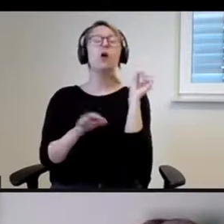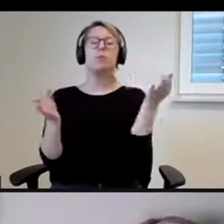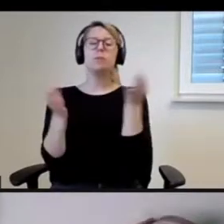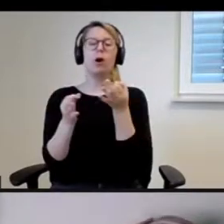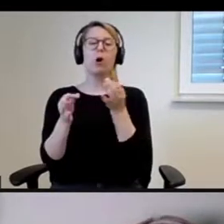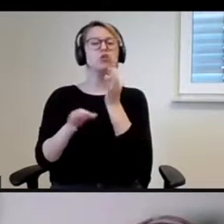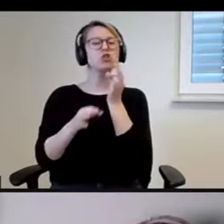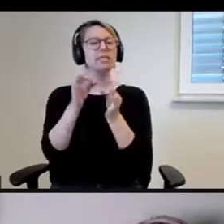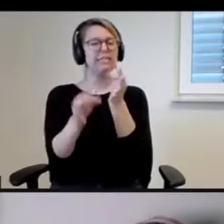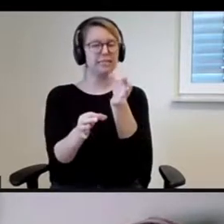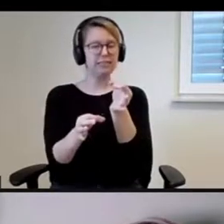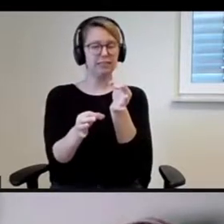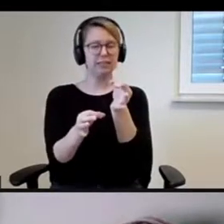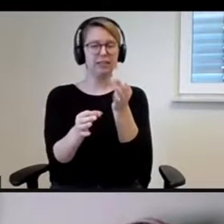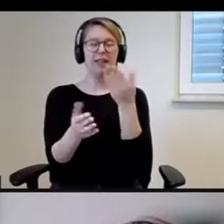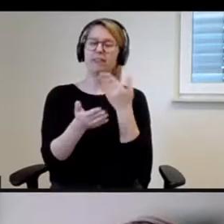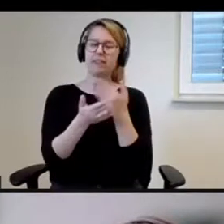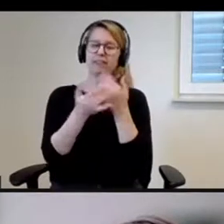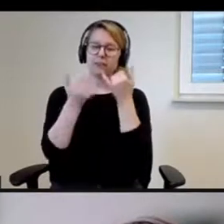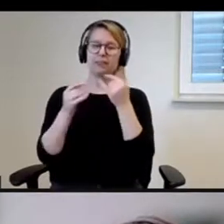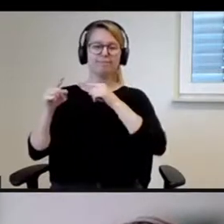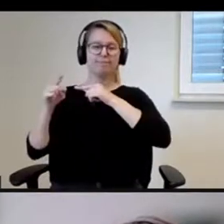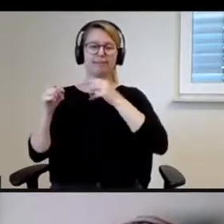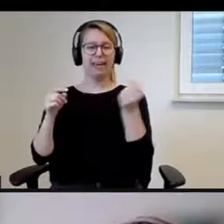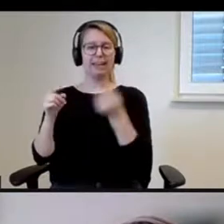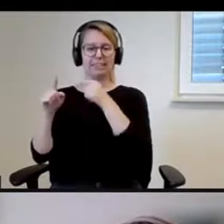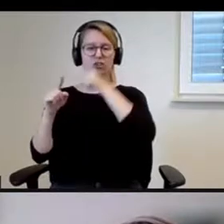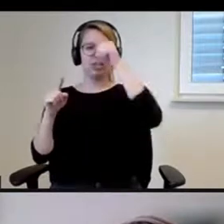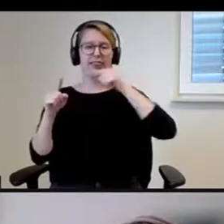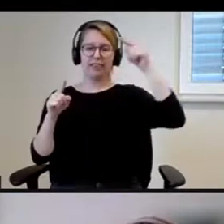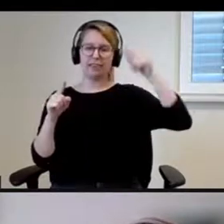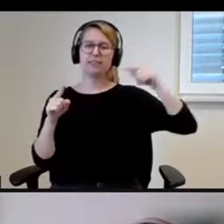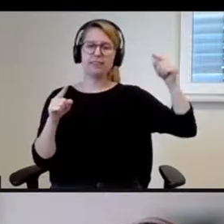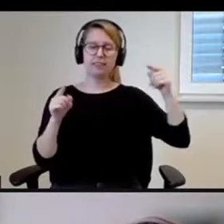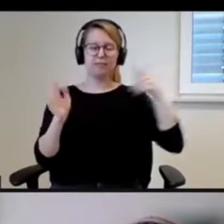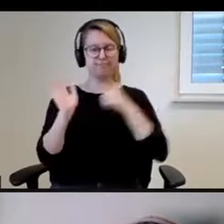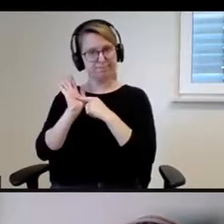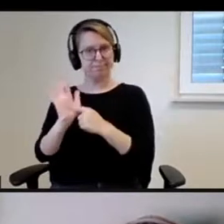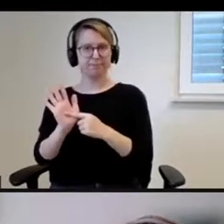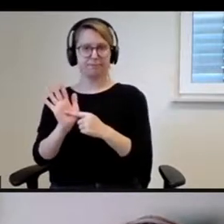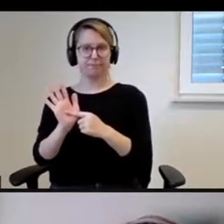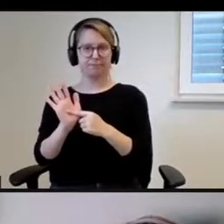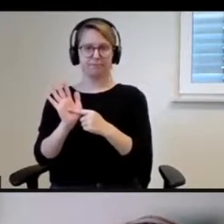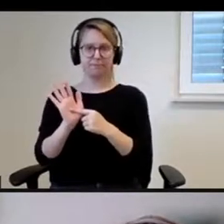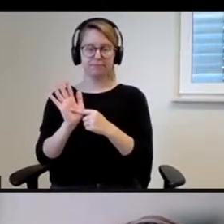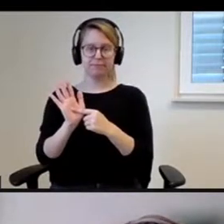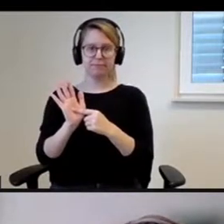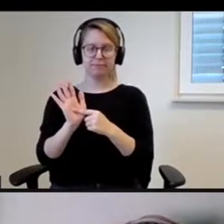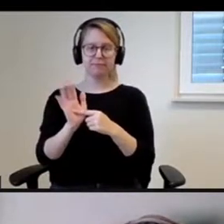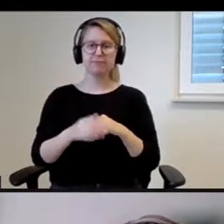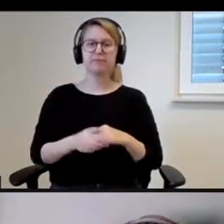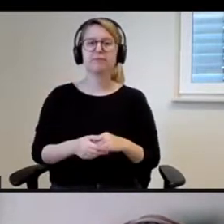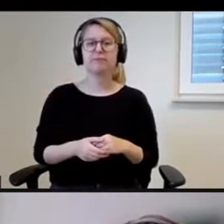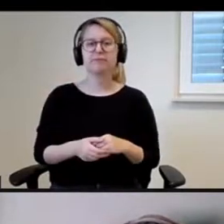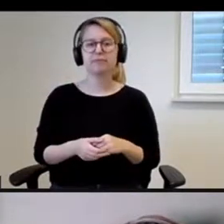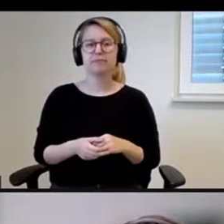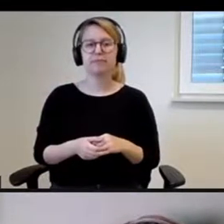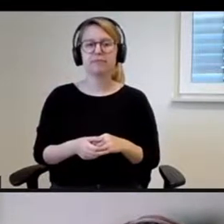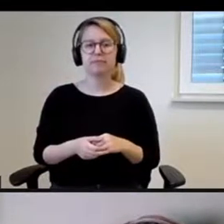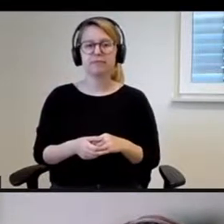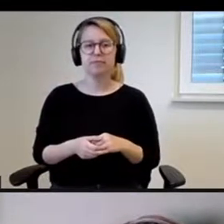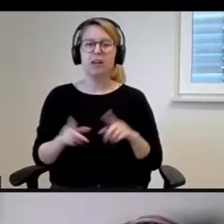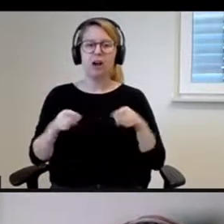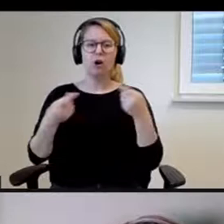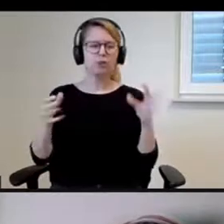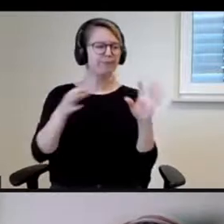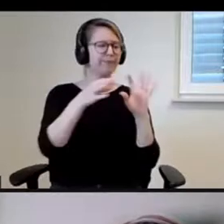quelques remarques sur un autre rapport où j'étais co-rapporteur qui est très lié à cette stratégie, ce rapport sur l'égalité